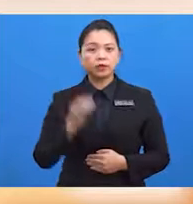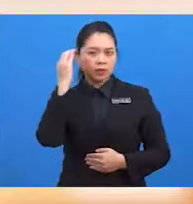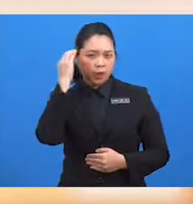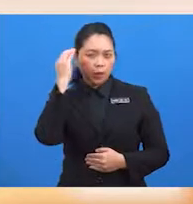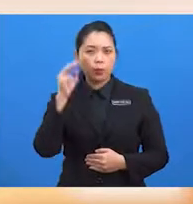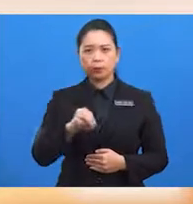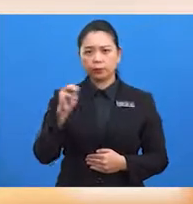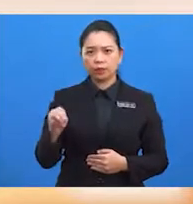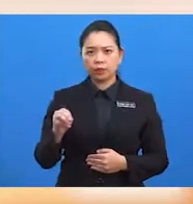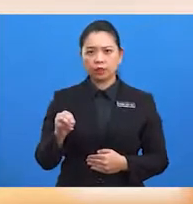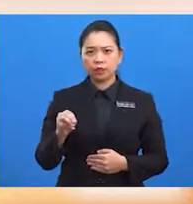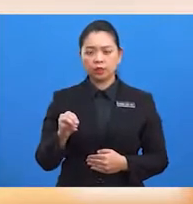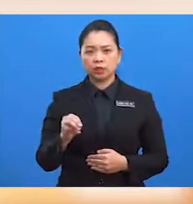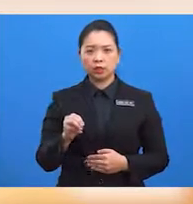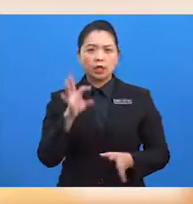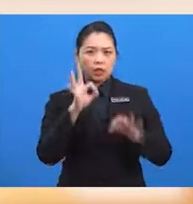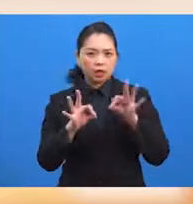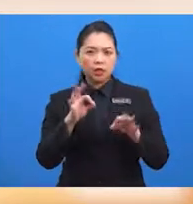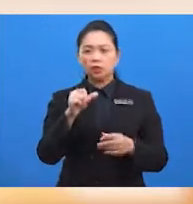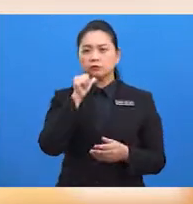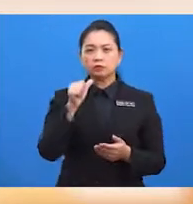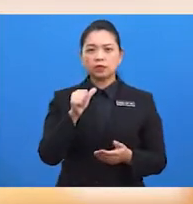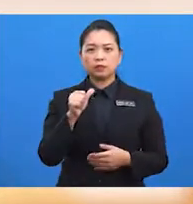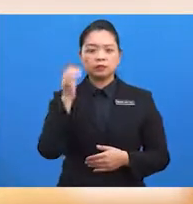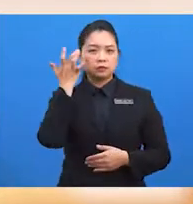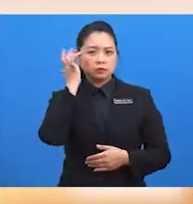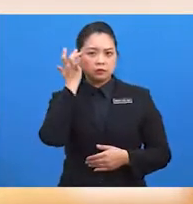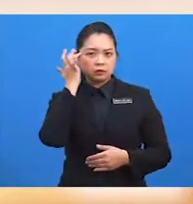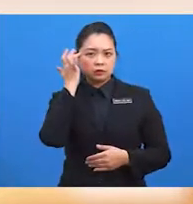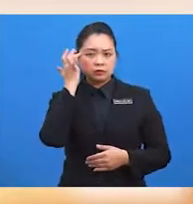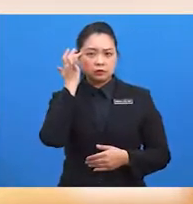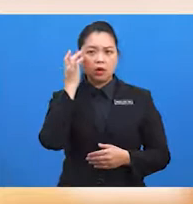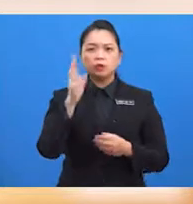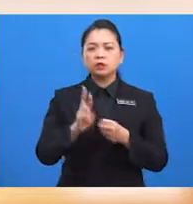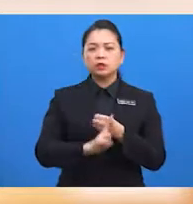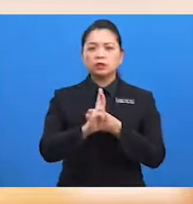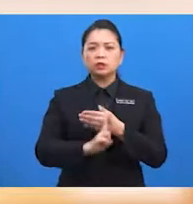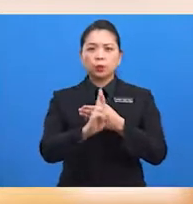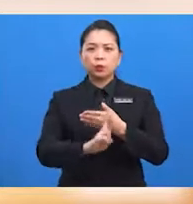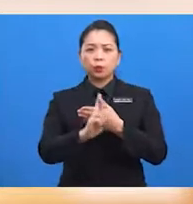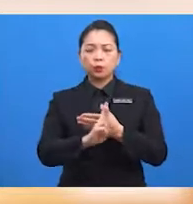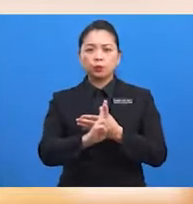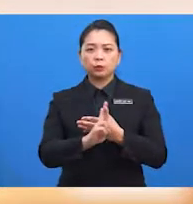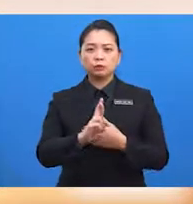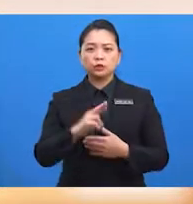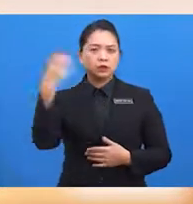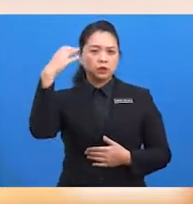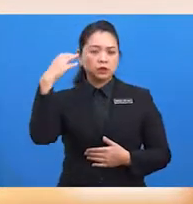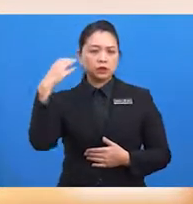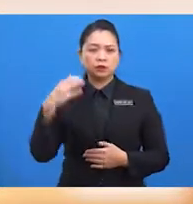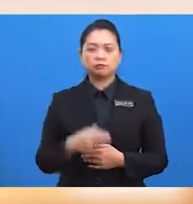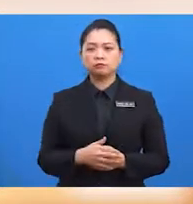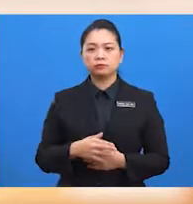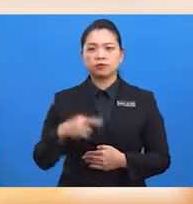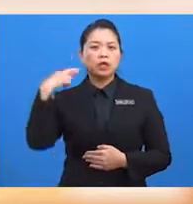murid tanpa menyadari risiko terendah kepada sejarah mengayun mereka telah mati